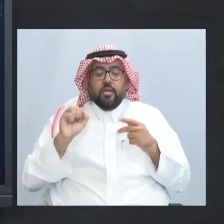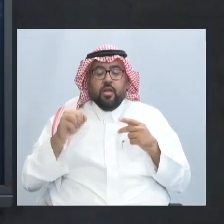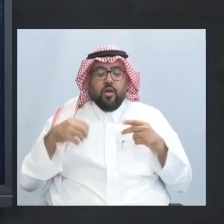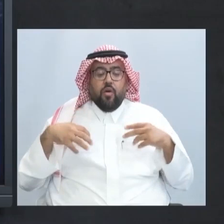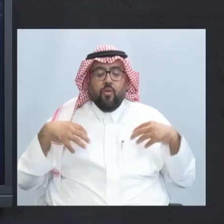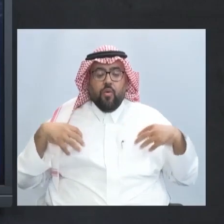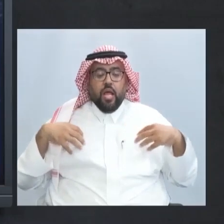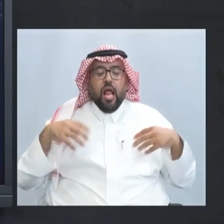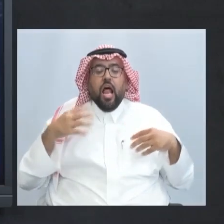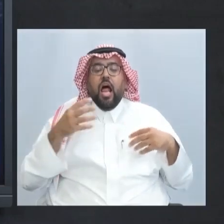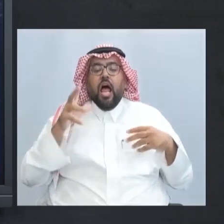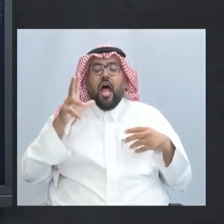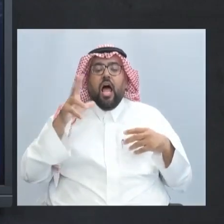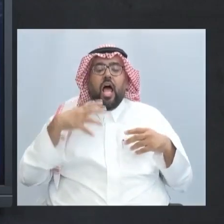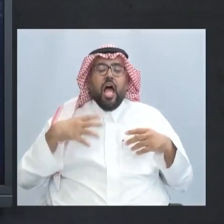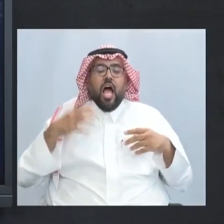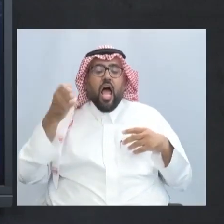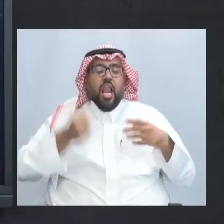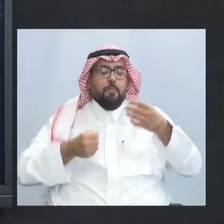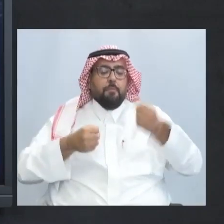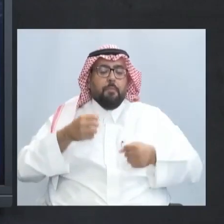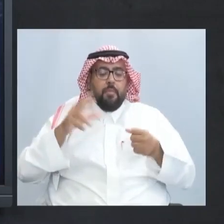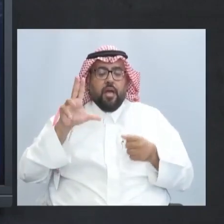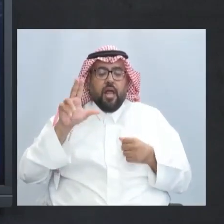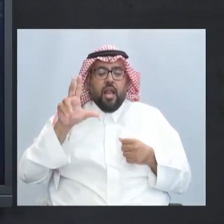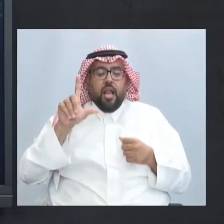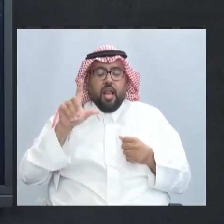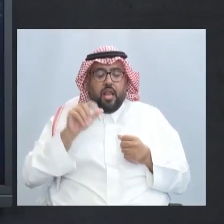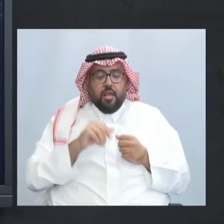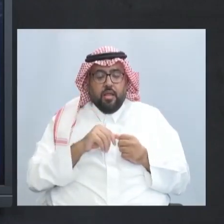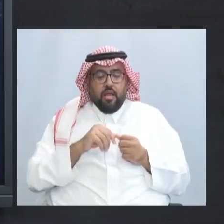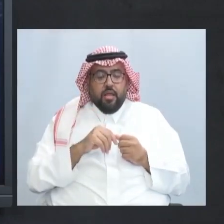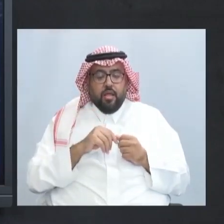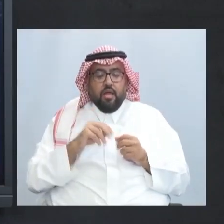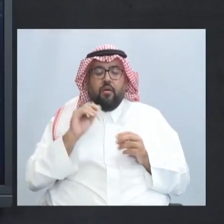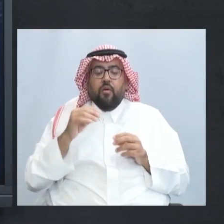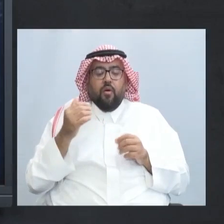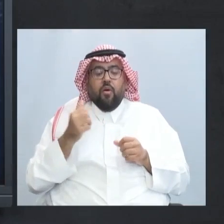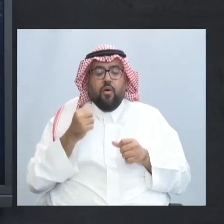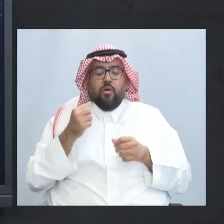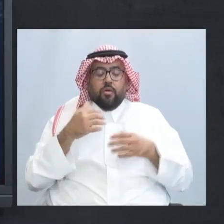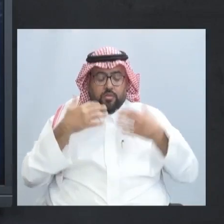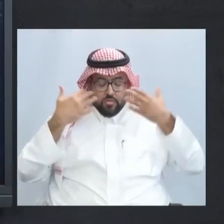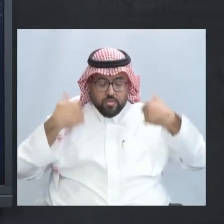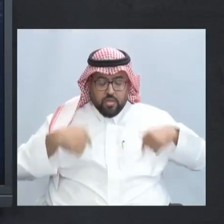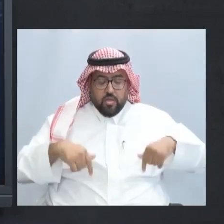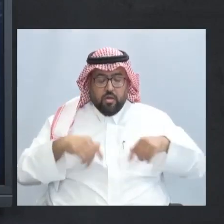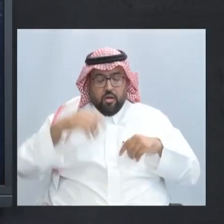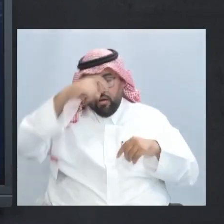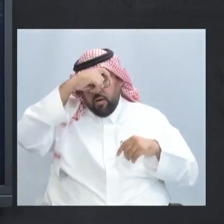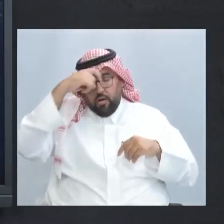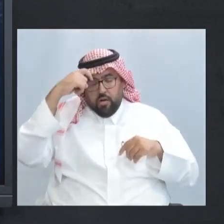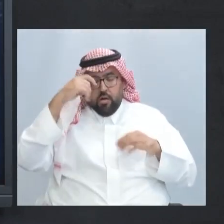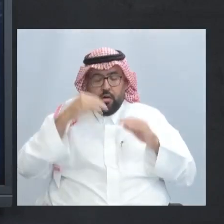الثديات عن باقي الفقريات الشعر يغطي اجسام الثديات وكان له وظائف هامه كالعزل محافظه على درجه الحراره